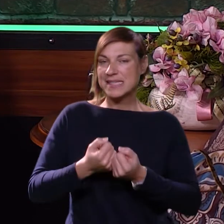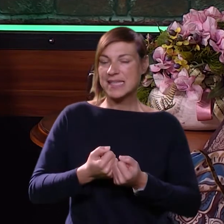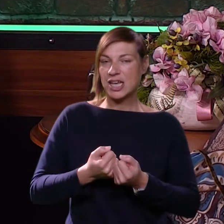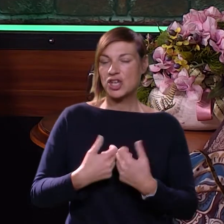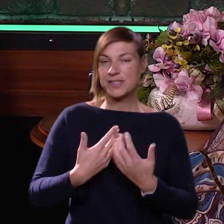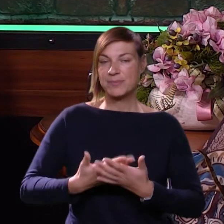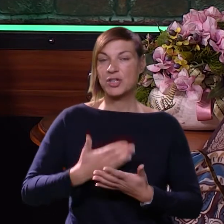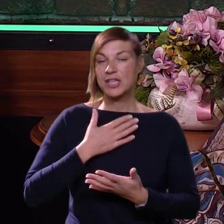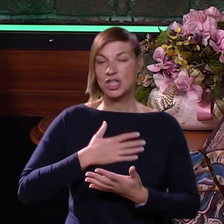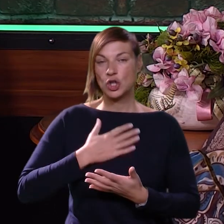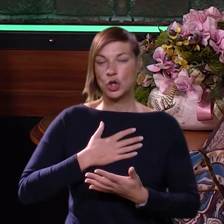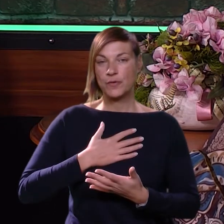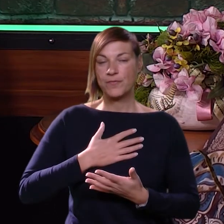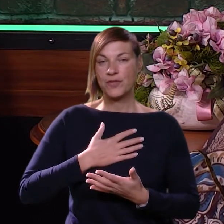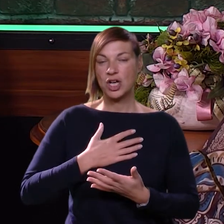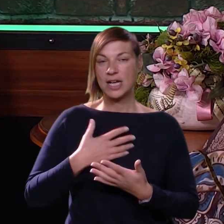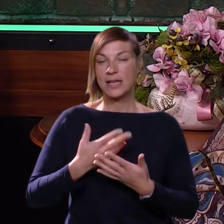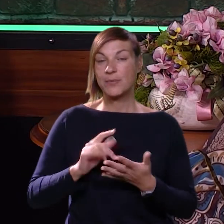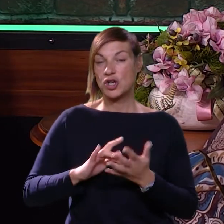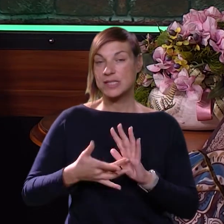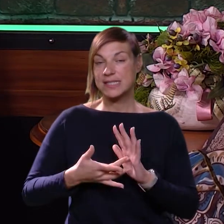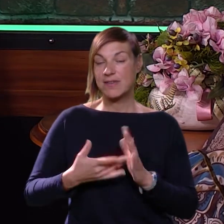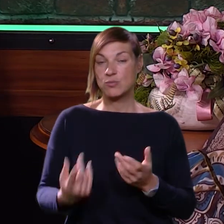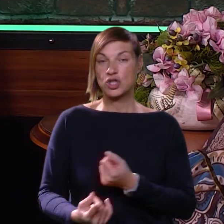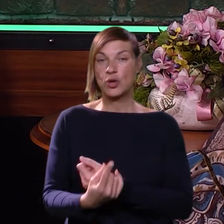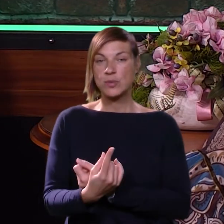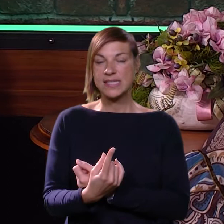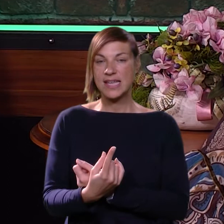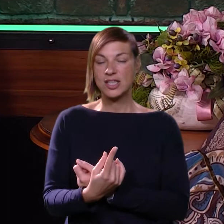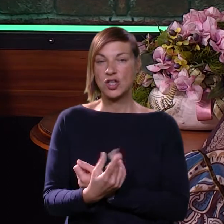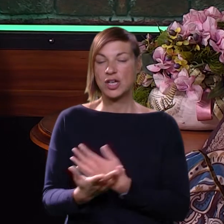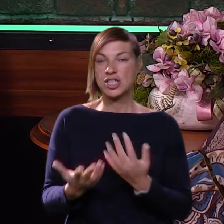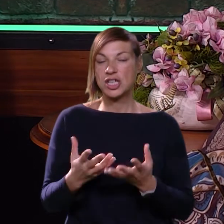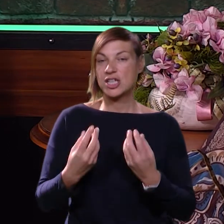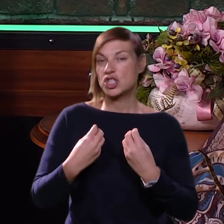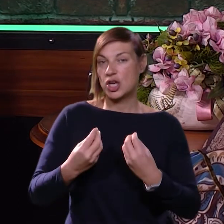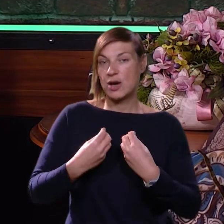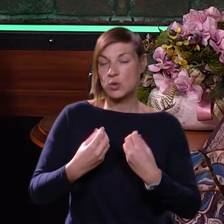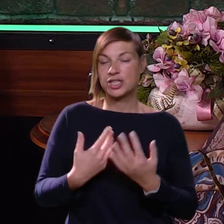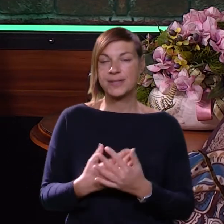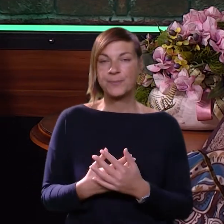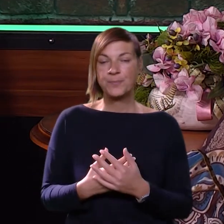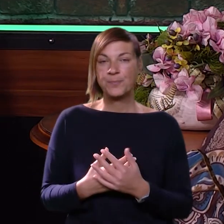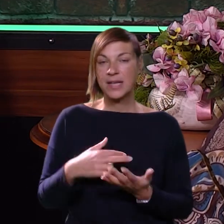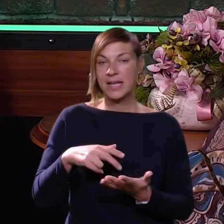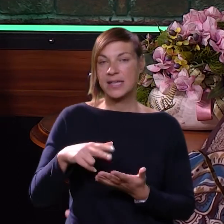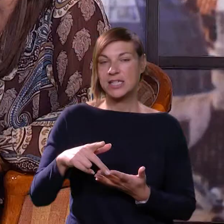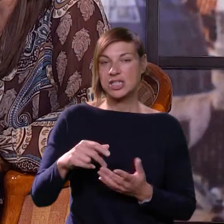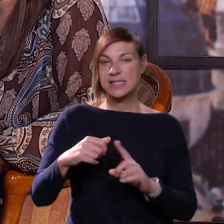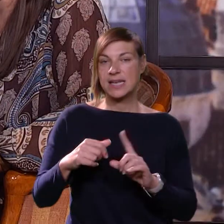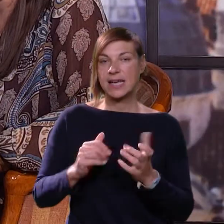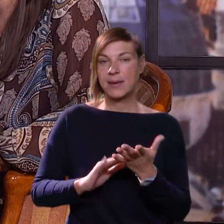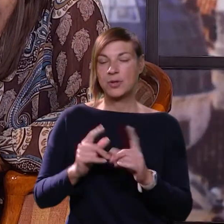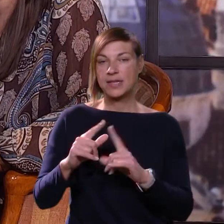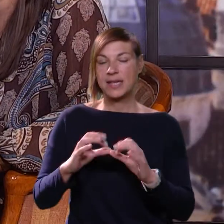se nosim i uvijek onda to volim. I volim u stvari o svemu što mi se događa nešto naučiti. Išla si